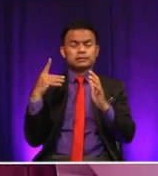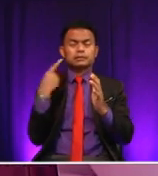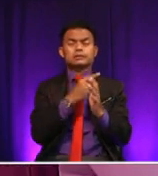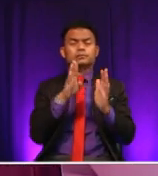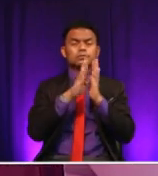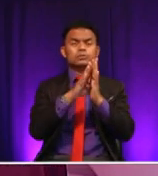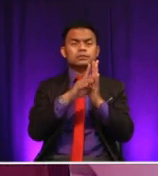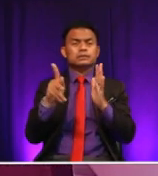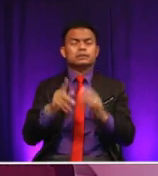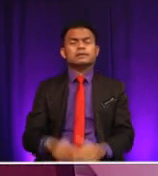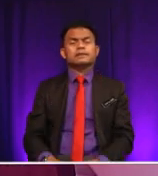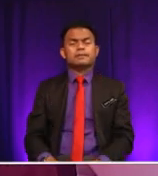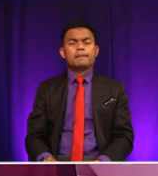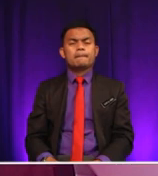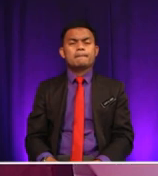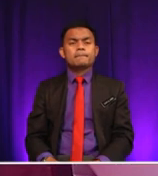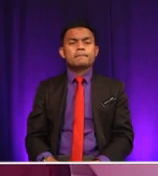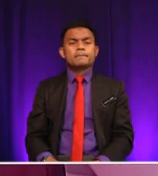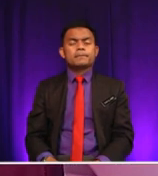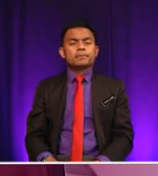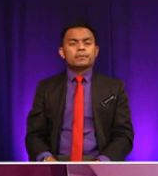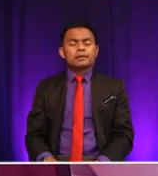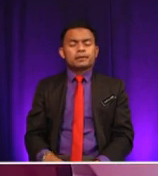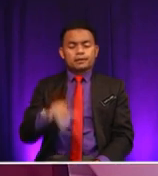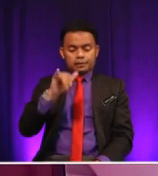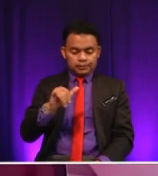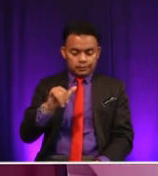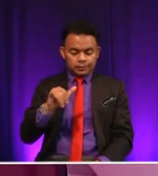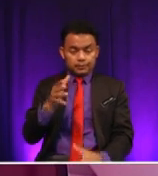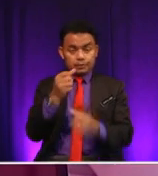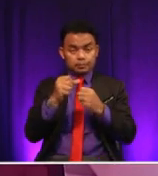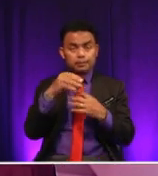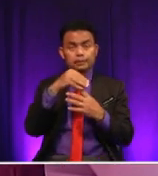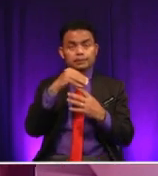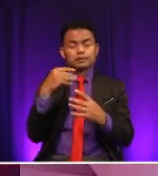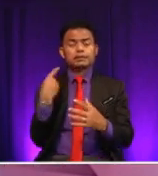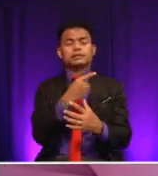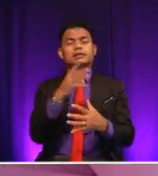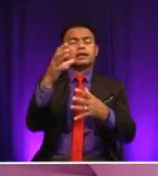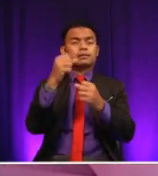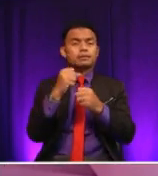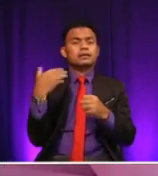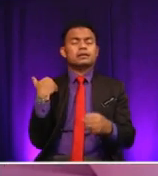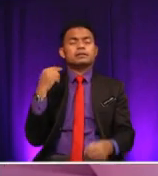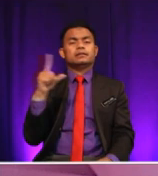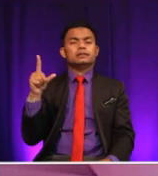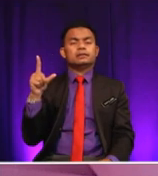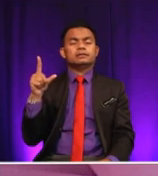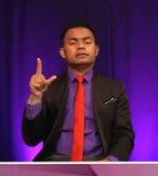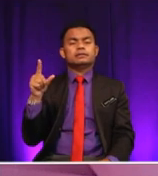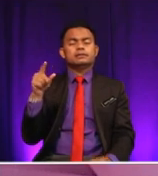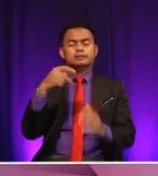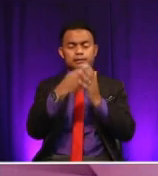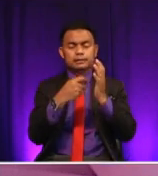rangka yang keempat Sanjungan di sini yang dapat kita kutip yang dapat kita kupas adalah Sanjungan terhadap nilai rasional